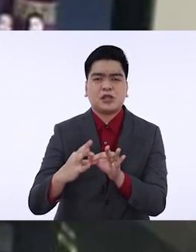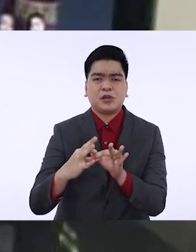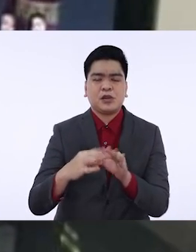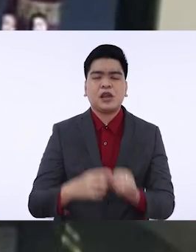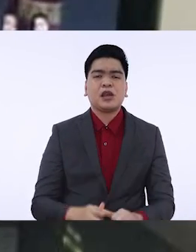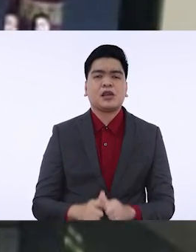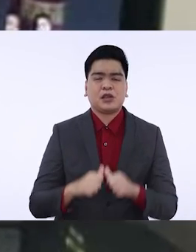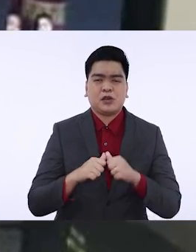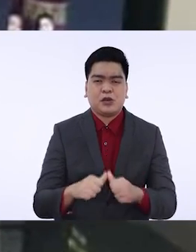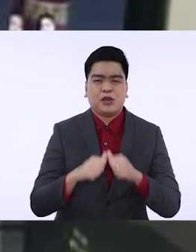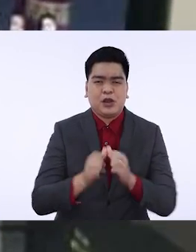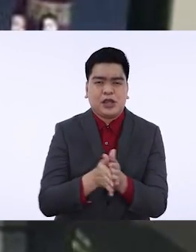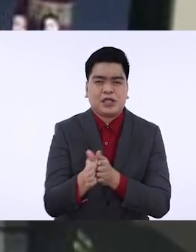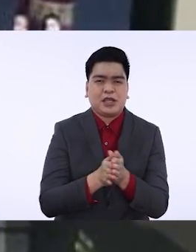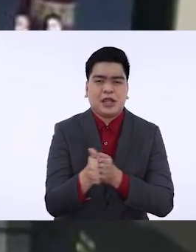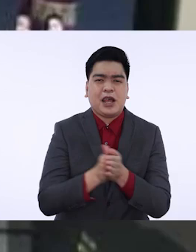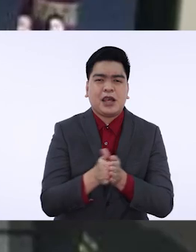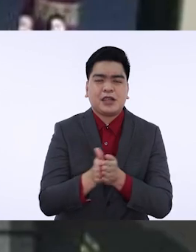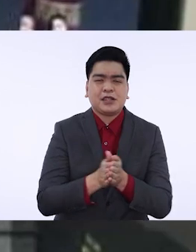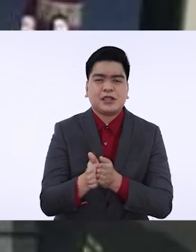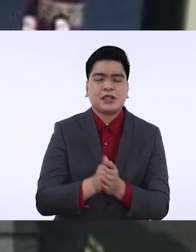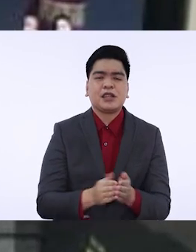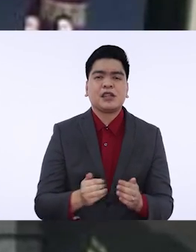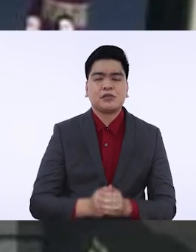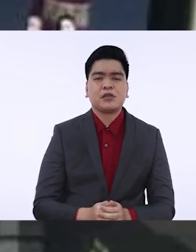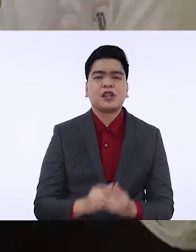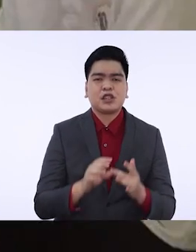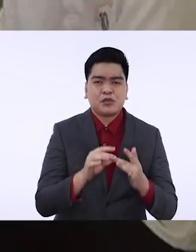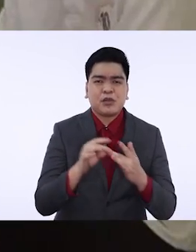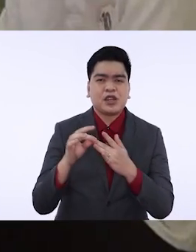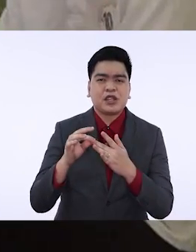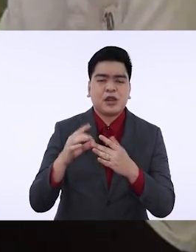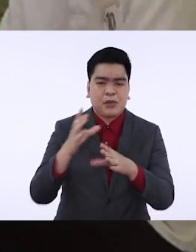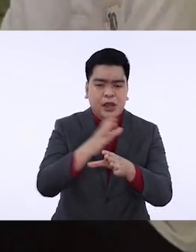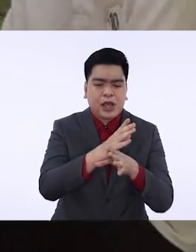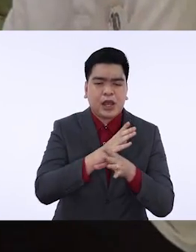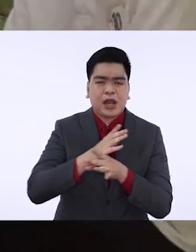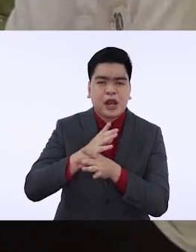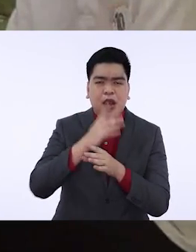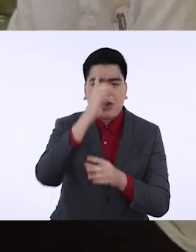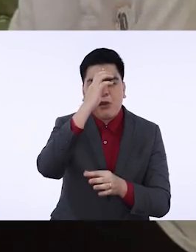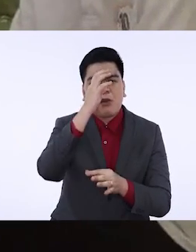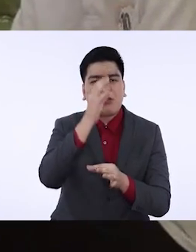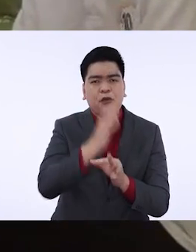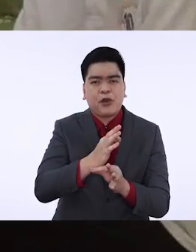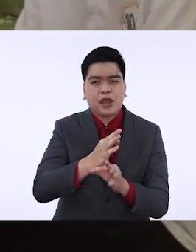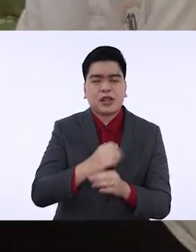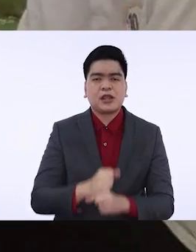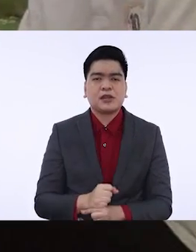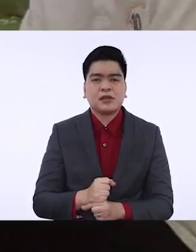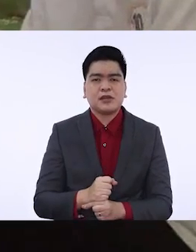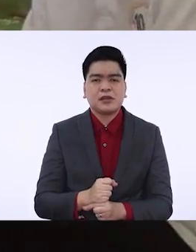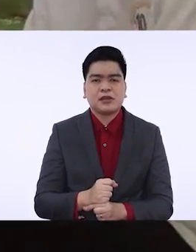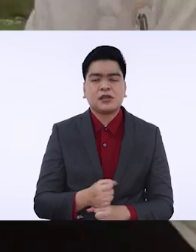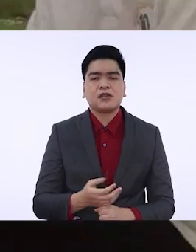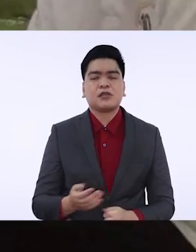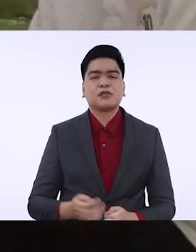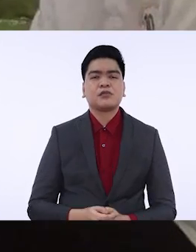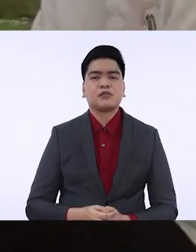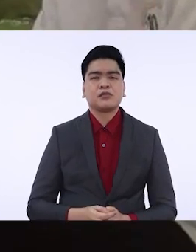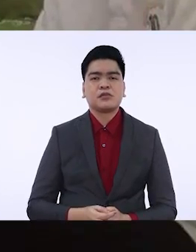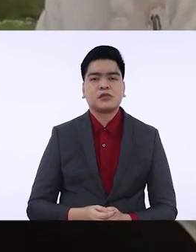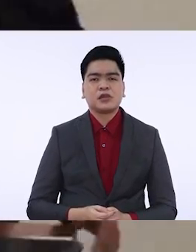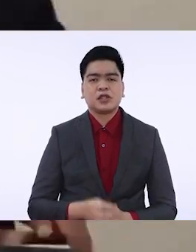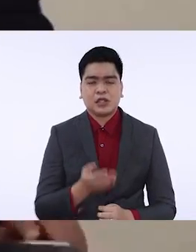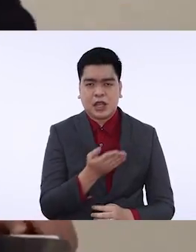mamalagi ang kanilang kasiglahan, at higit sa lahat ay maingatan ang kanilang pananampalataya. Sa lalong ikatutupad nito